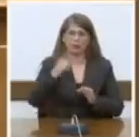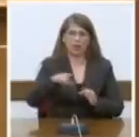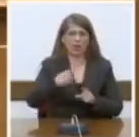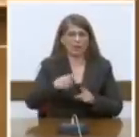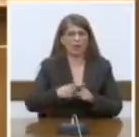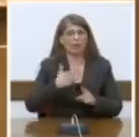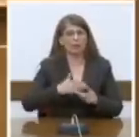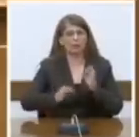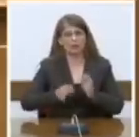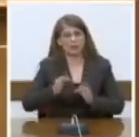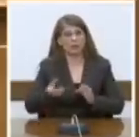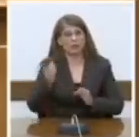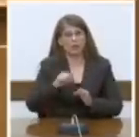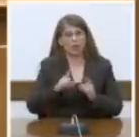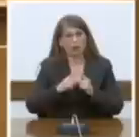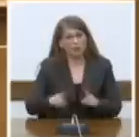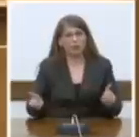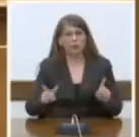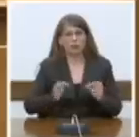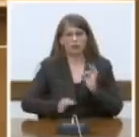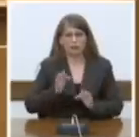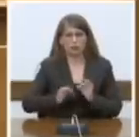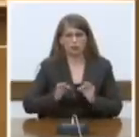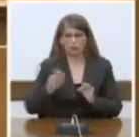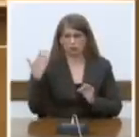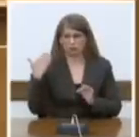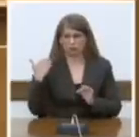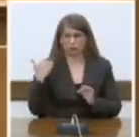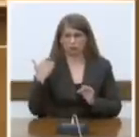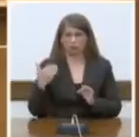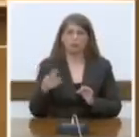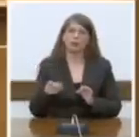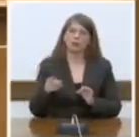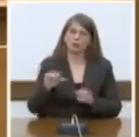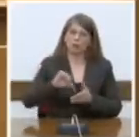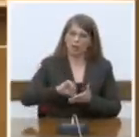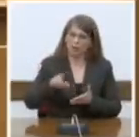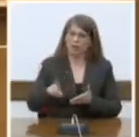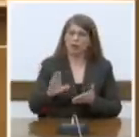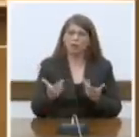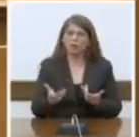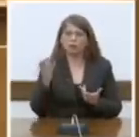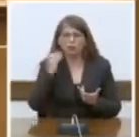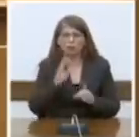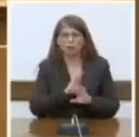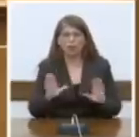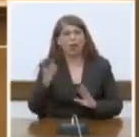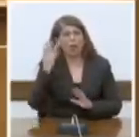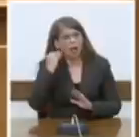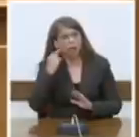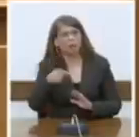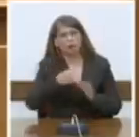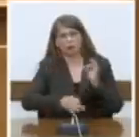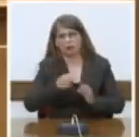διαφορετικό, γιατί συζητάγαμε προηγουμένως και στα έδρανα. Πώς είναι δυνατόν να μην ακούς και τίποτα ενώ μιλάμε για την πράσινη και ψηφιακή Ελλάδα,